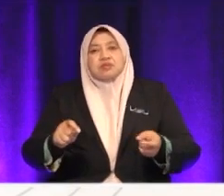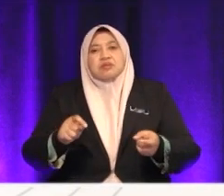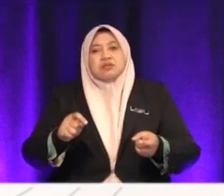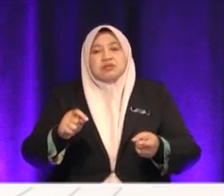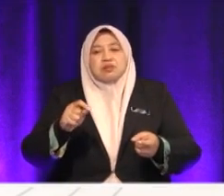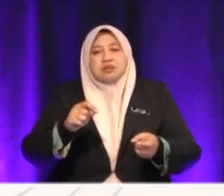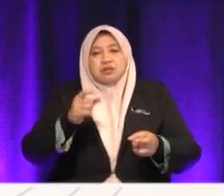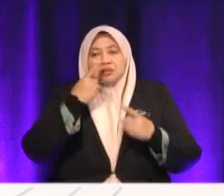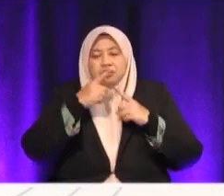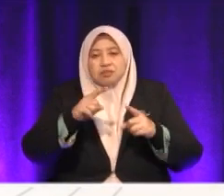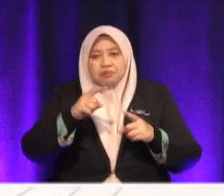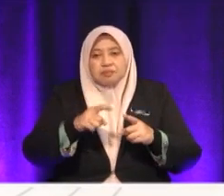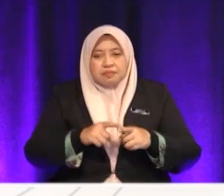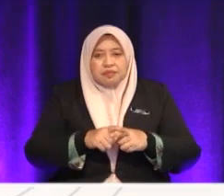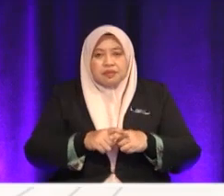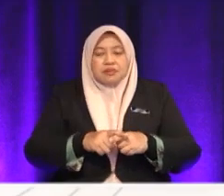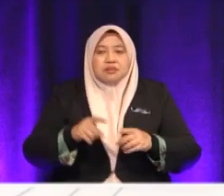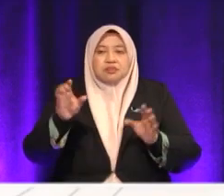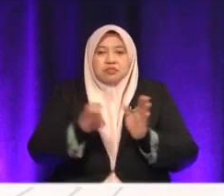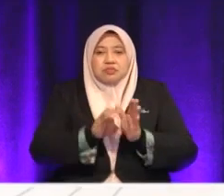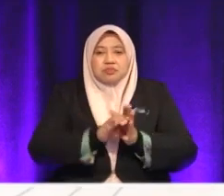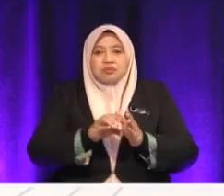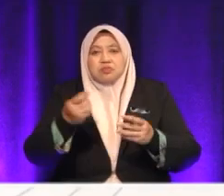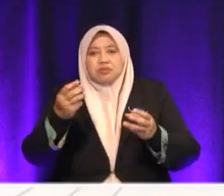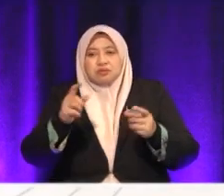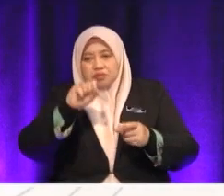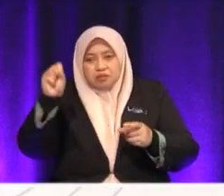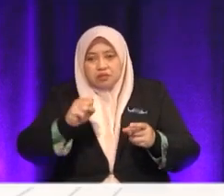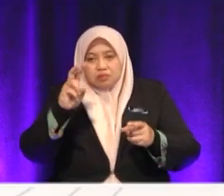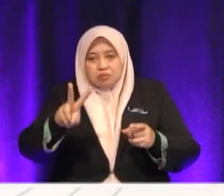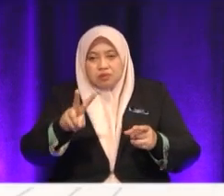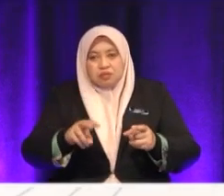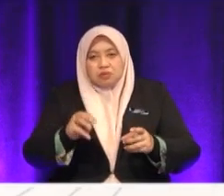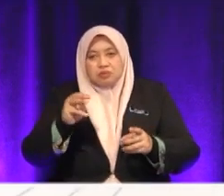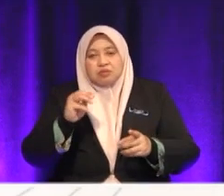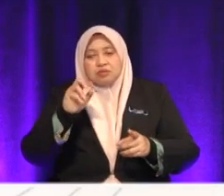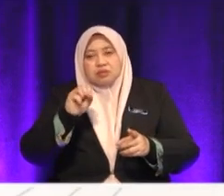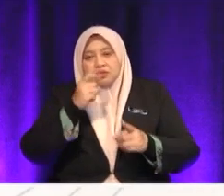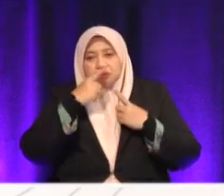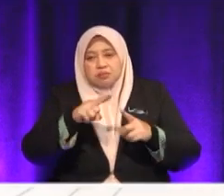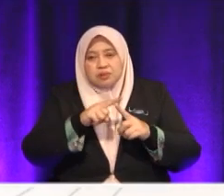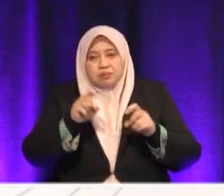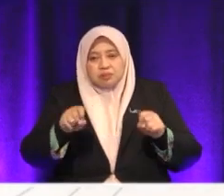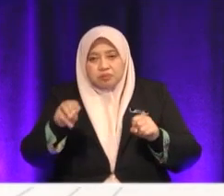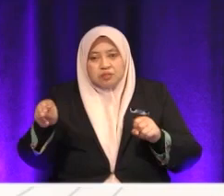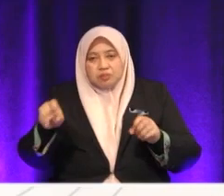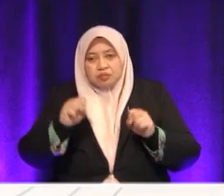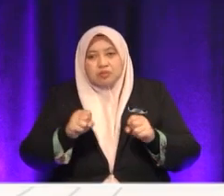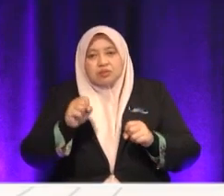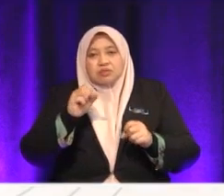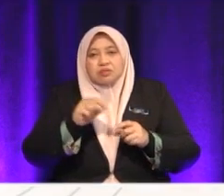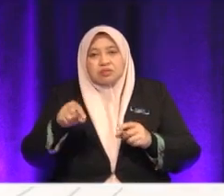itu dan yang kelima bagi jawaban langkah kerja tulis langkah 1 per 1 Terima kasih Bapak